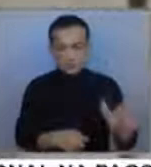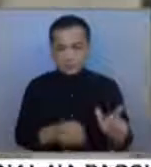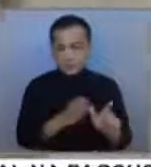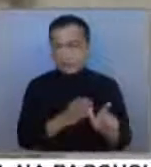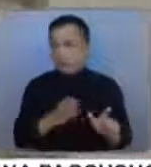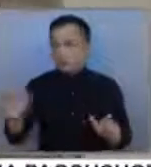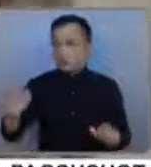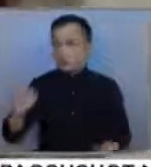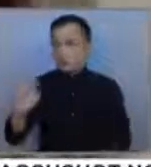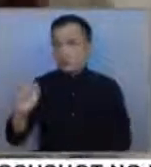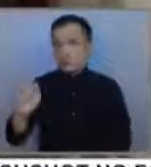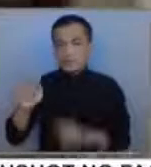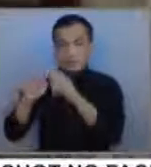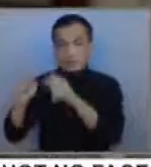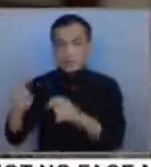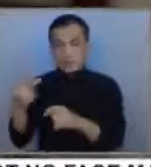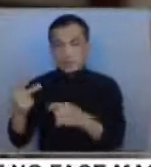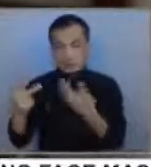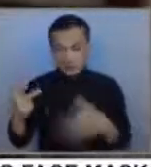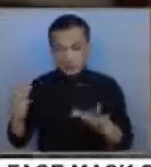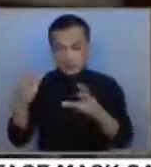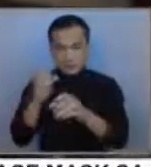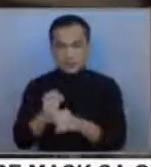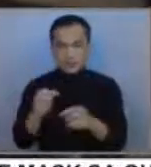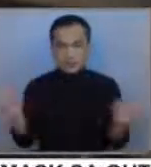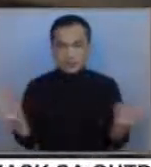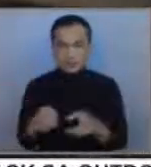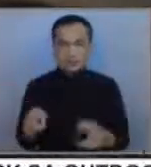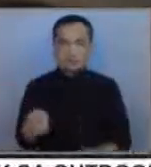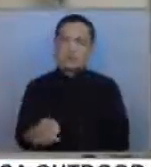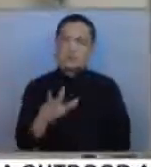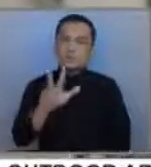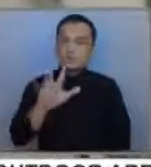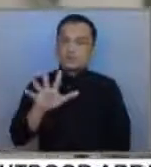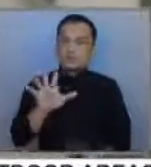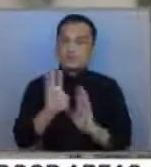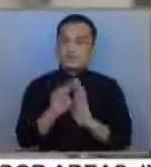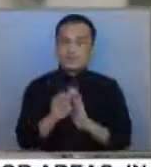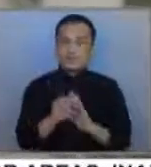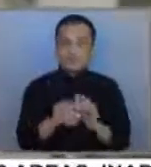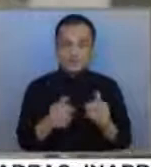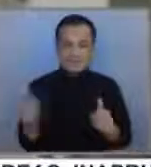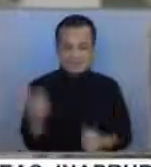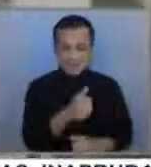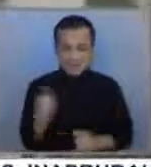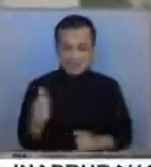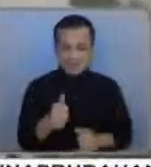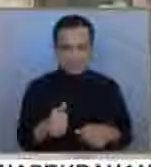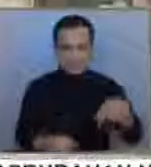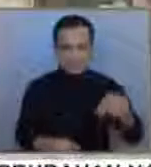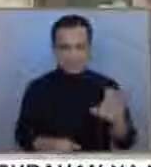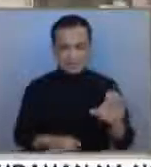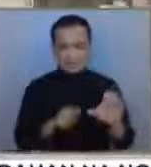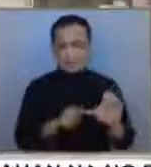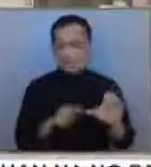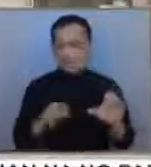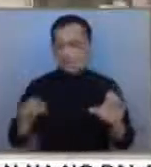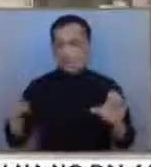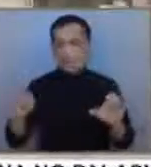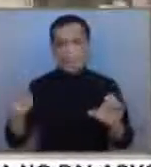na matapos ito, iikli na lamang sa 35 minuto ang biyahe mula Quezon City hanggang NAIA.